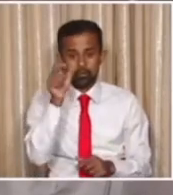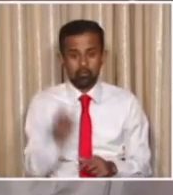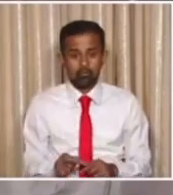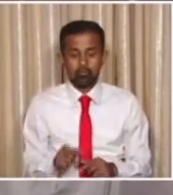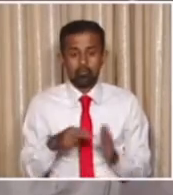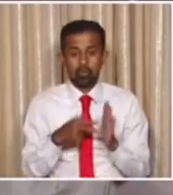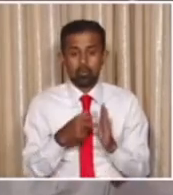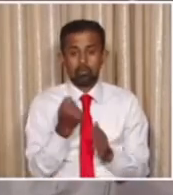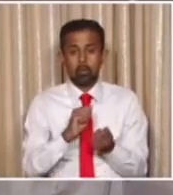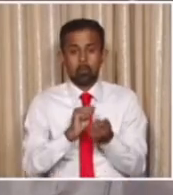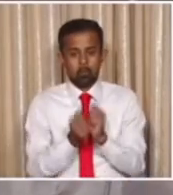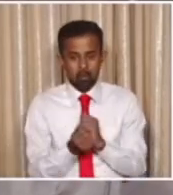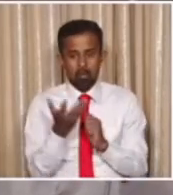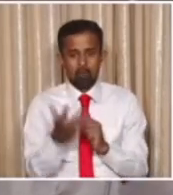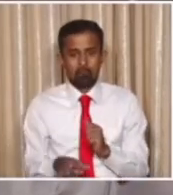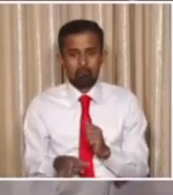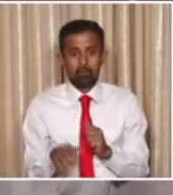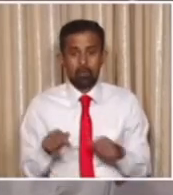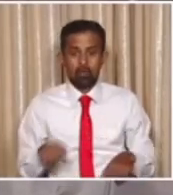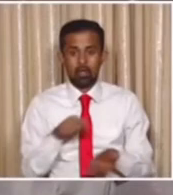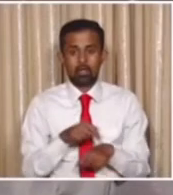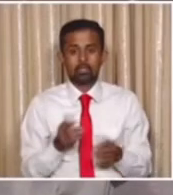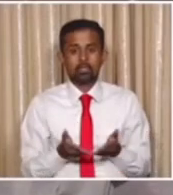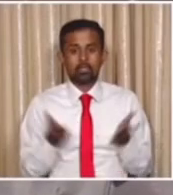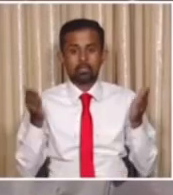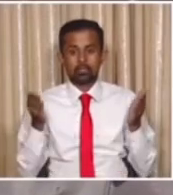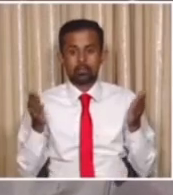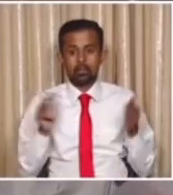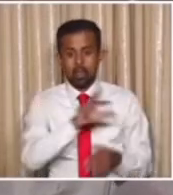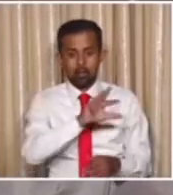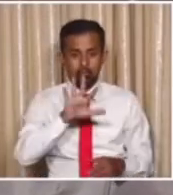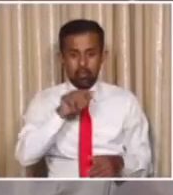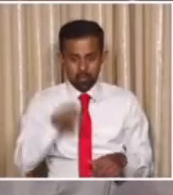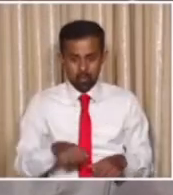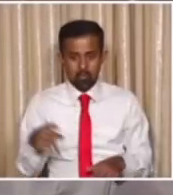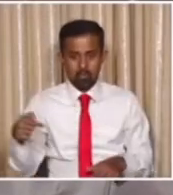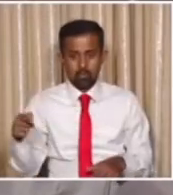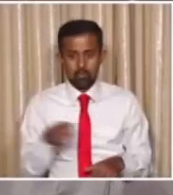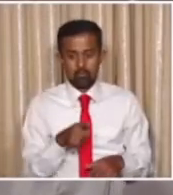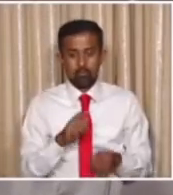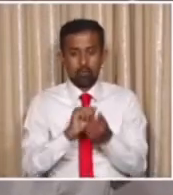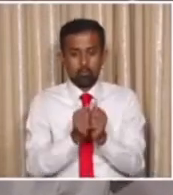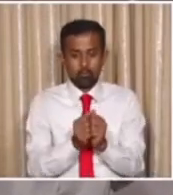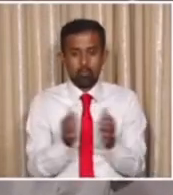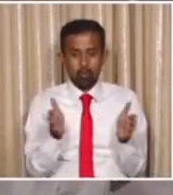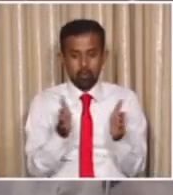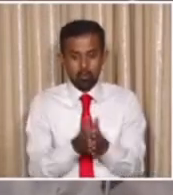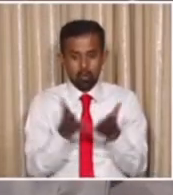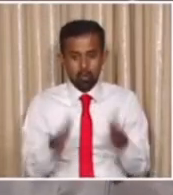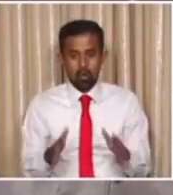මේ ආර්ථික ප්‍රතිසංස්කරණය කළේ. අද ඉන්දියාව ඒක නිසා 95 ඉඳලා අද වෙනකොට ඒ ප්‍රතිසංස්කරණ මත පදනම්